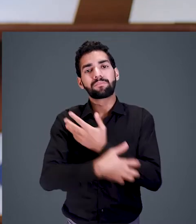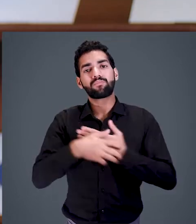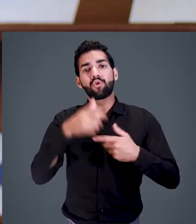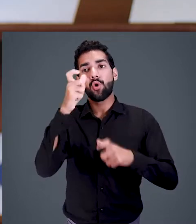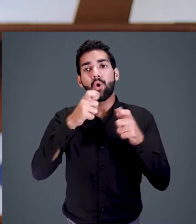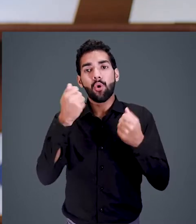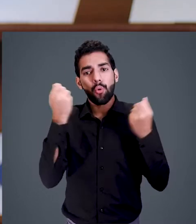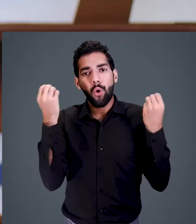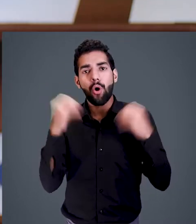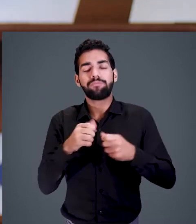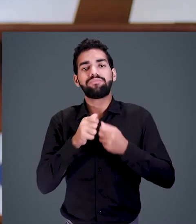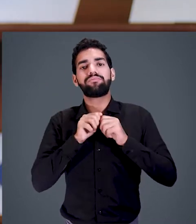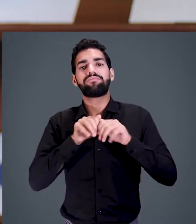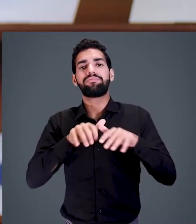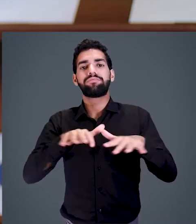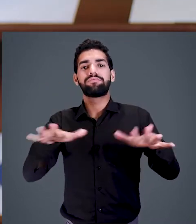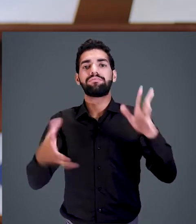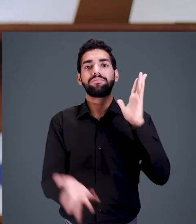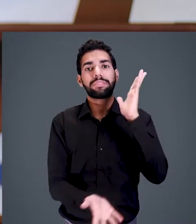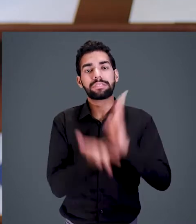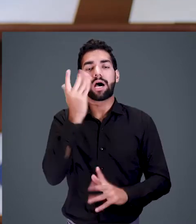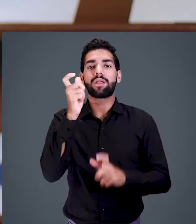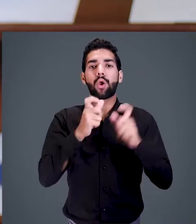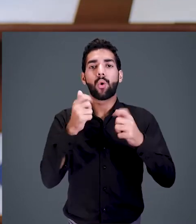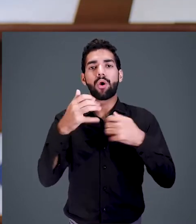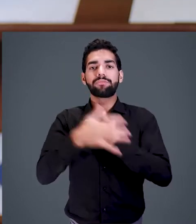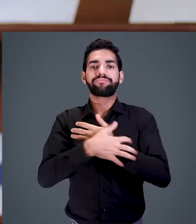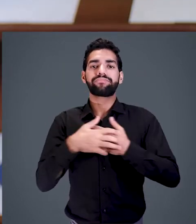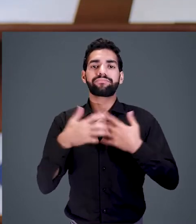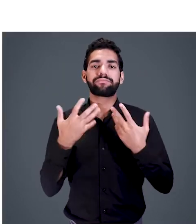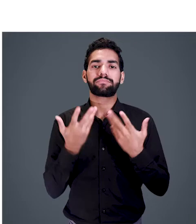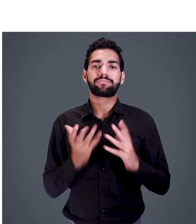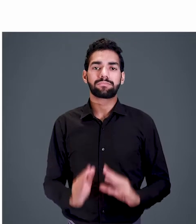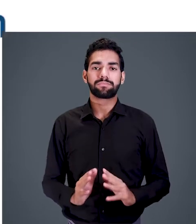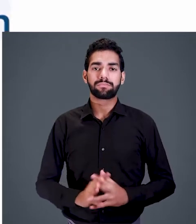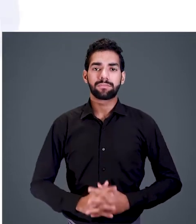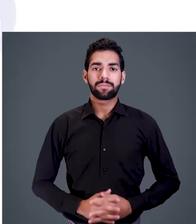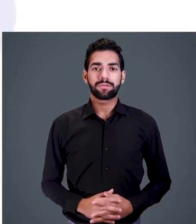अपनी पॉवर्टी लाइन के अंदर कि आपके मुल्क में गरीब ज़्यादा हो जाएंगे।